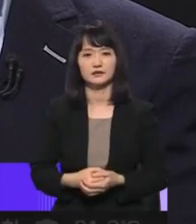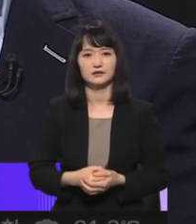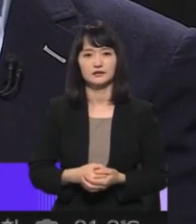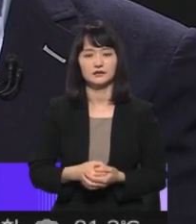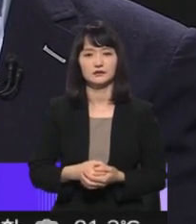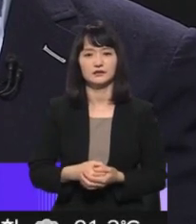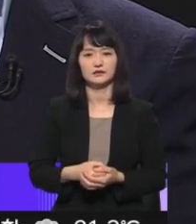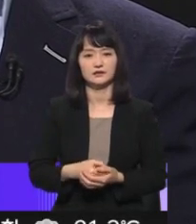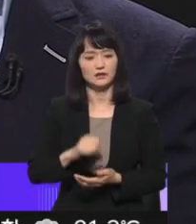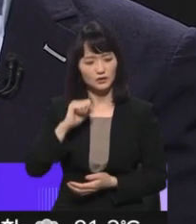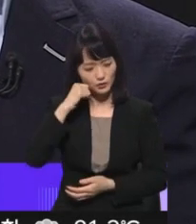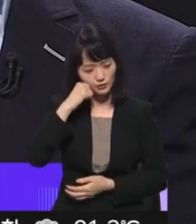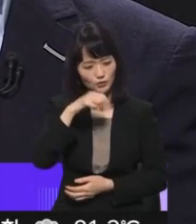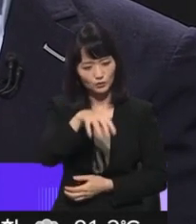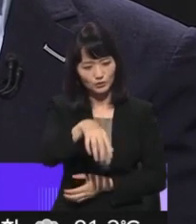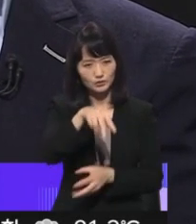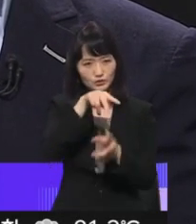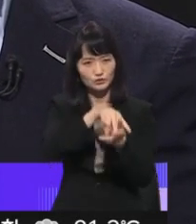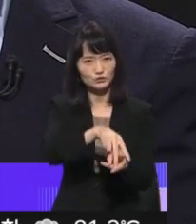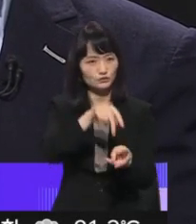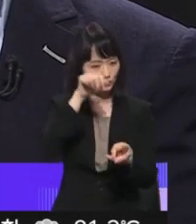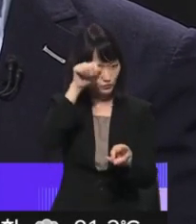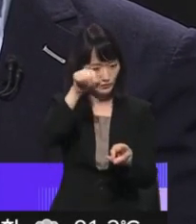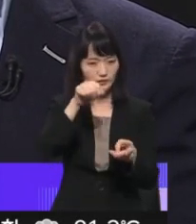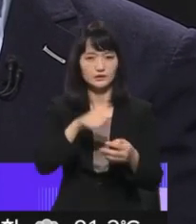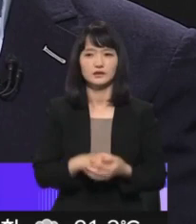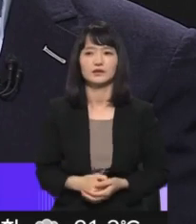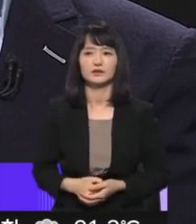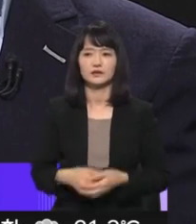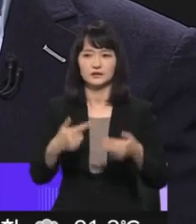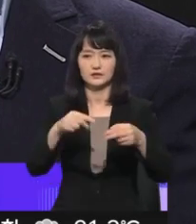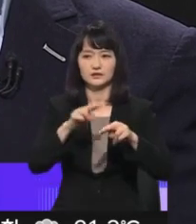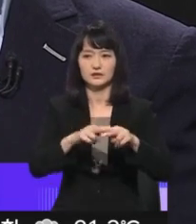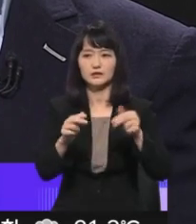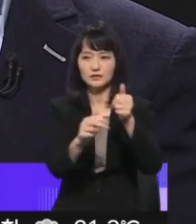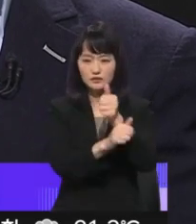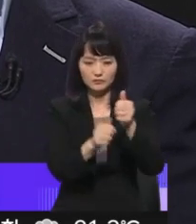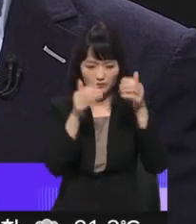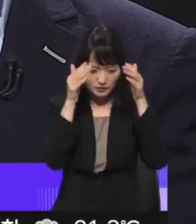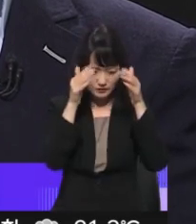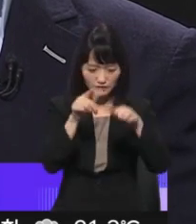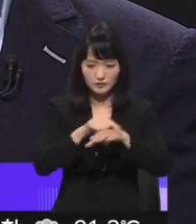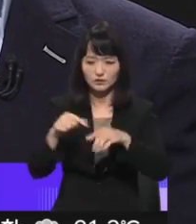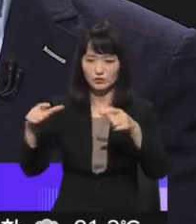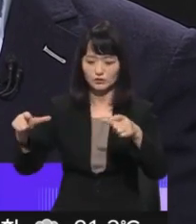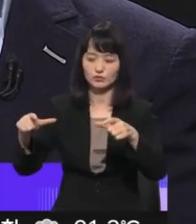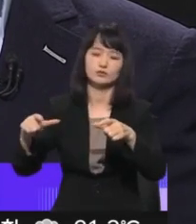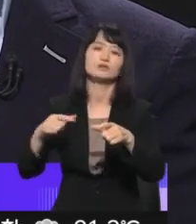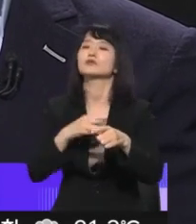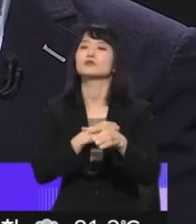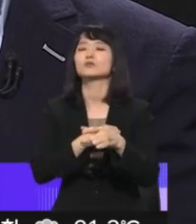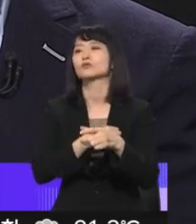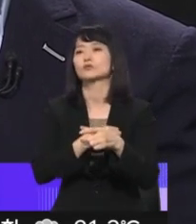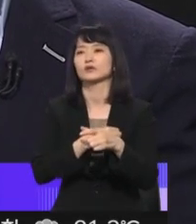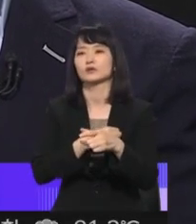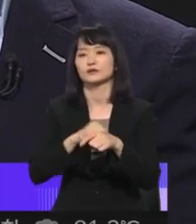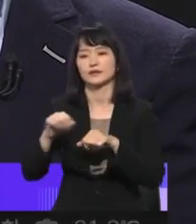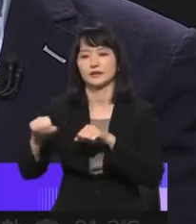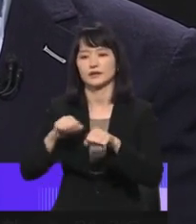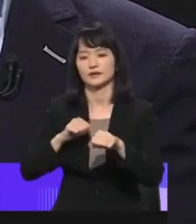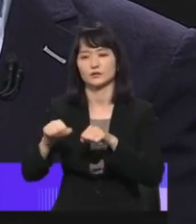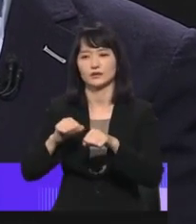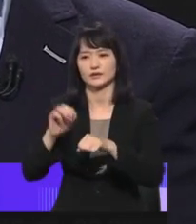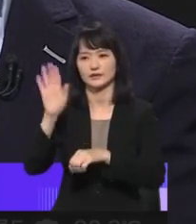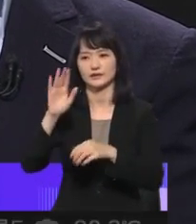한다면 제일 중요한 것은 상임위 알터 지역구 활동에 전념한 더 바랄 게 아니라 앞으로는 장애 관 들과 제가 결별하게 습니다 장애 깔